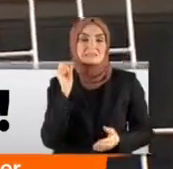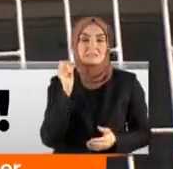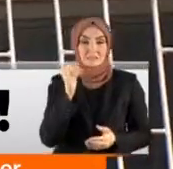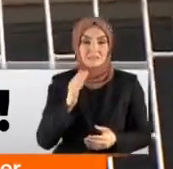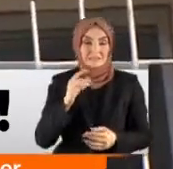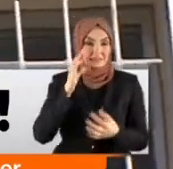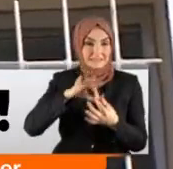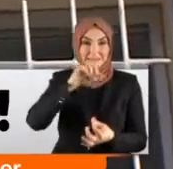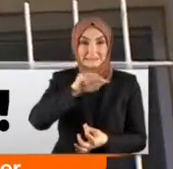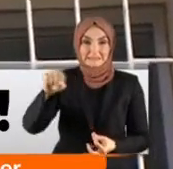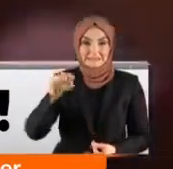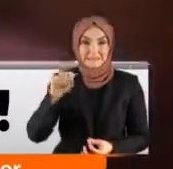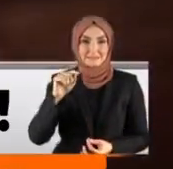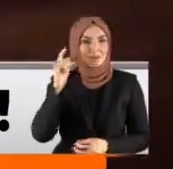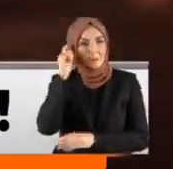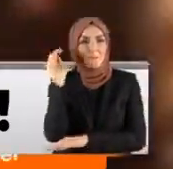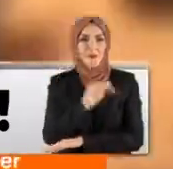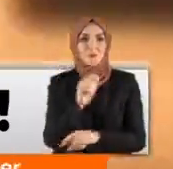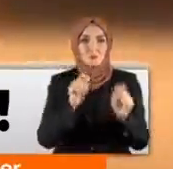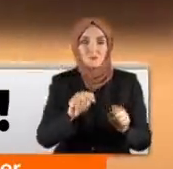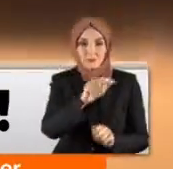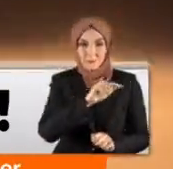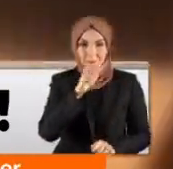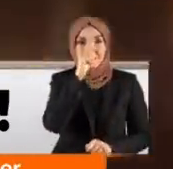ve Silivri'deki 9 villaydı.